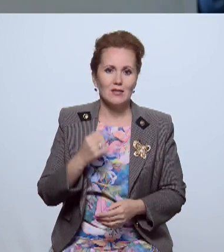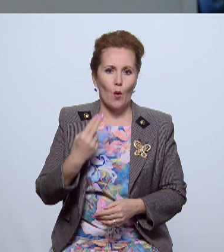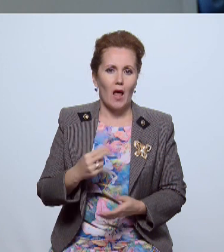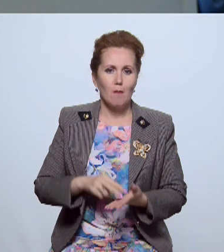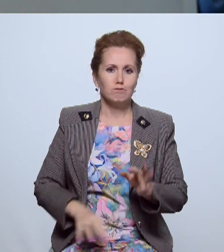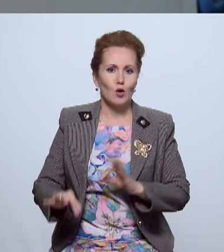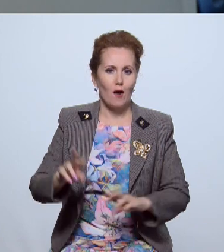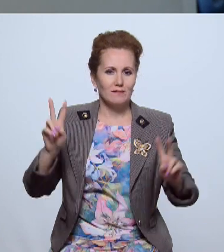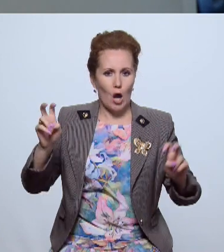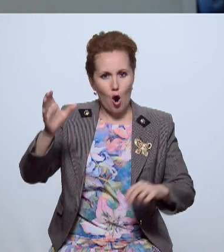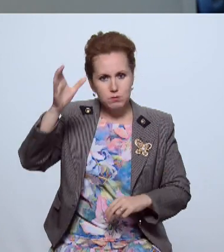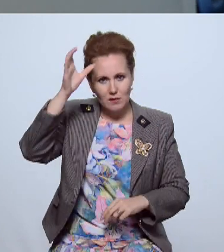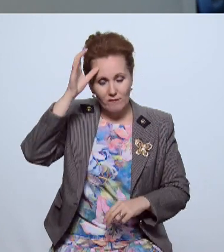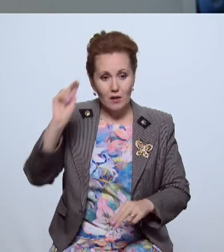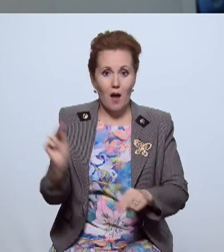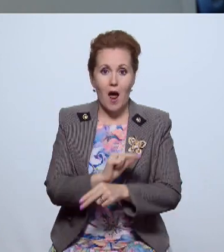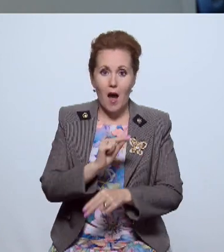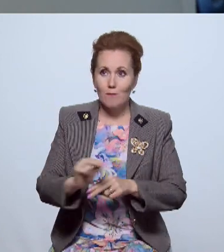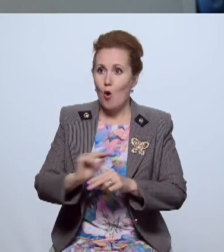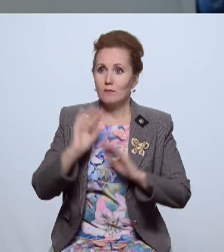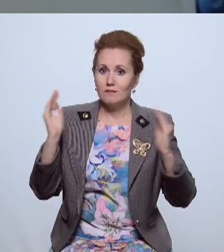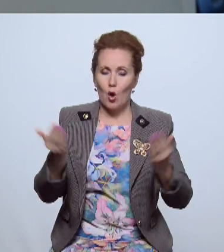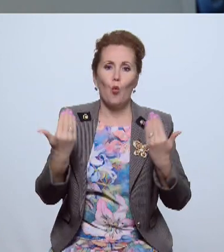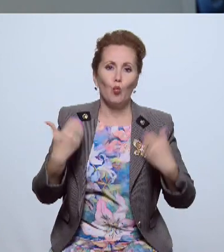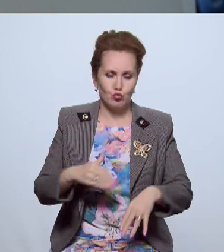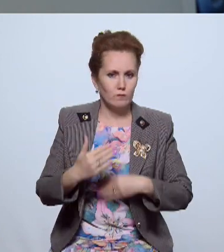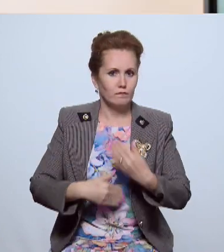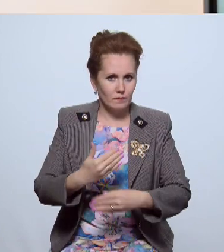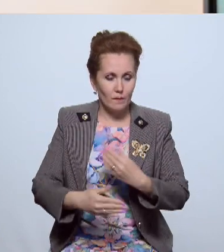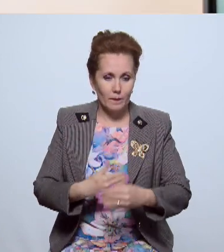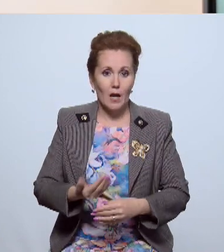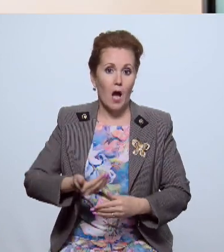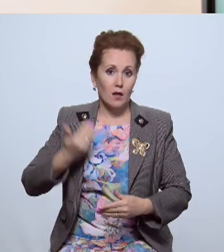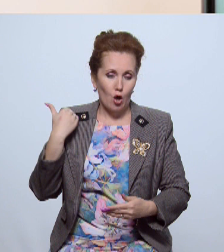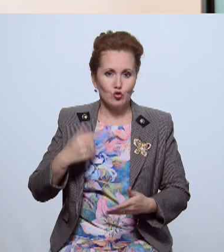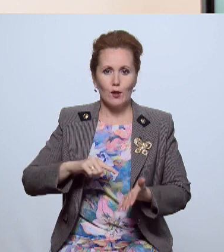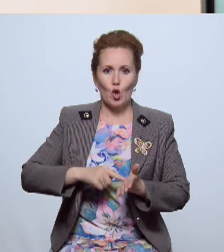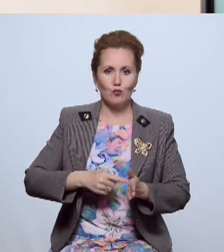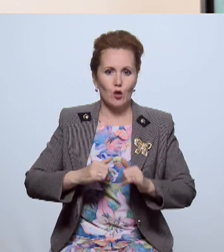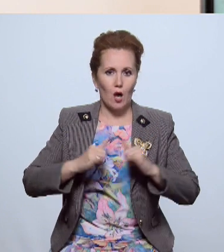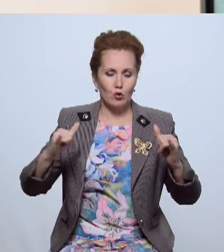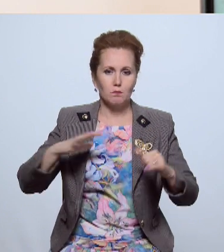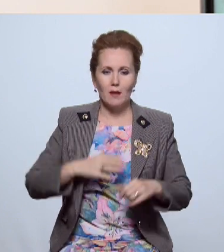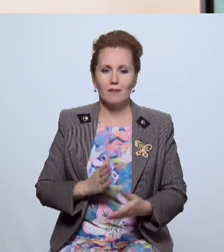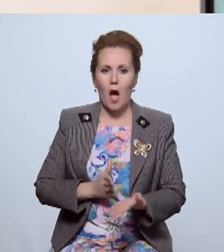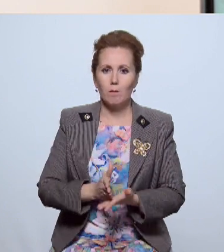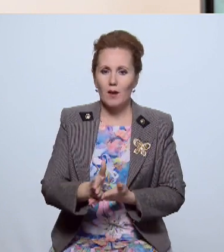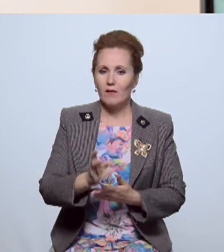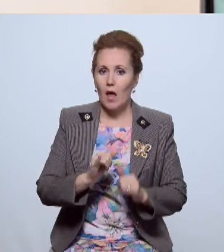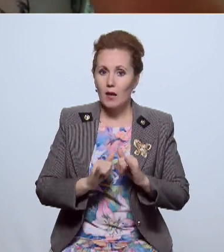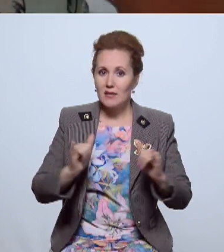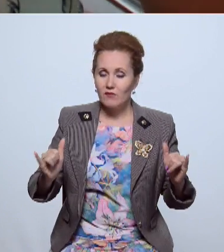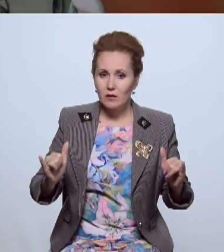образования. Ремонтные работы уже идут. Ранее в точках роста основное внимание было направлено на развитие цифрового и